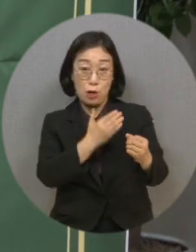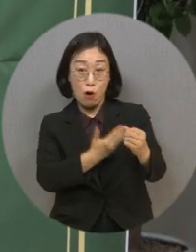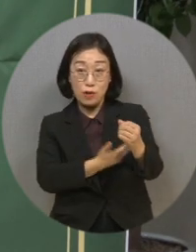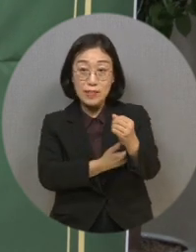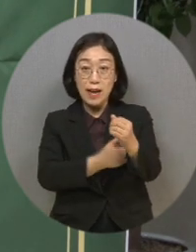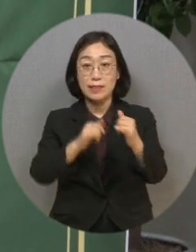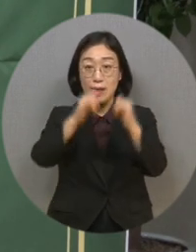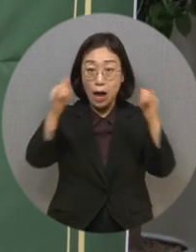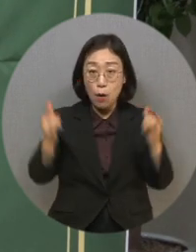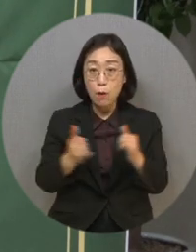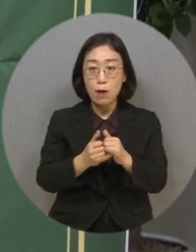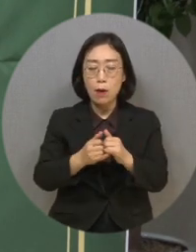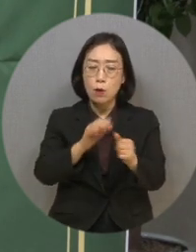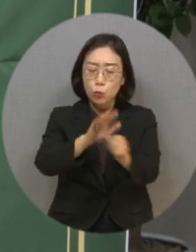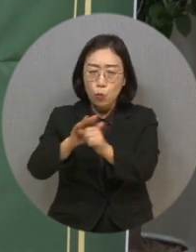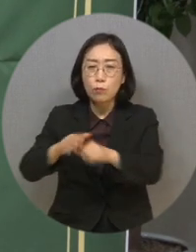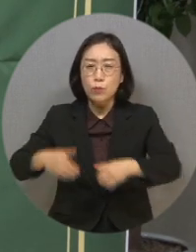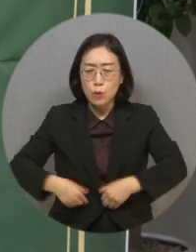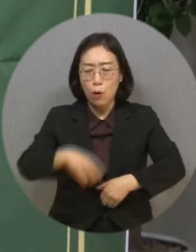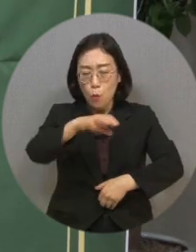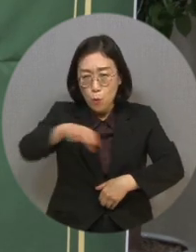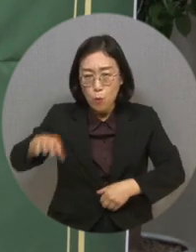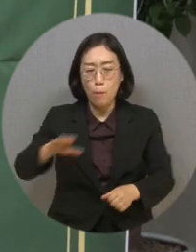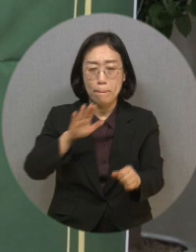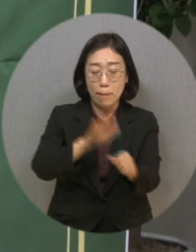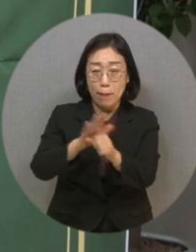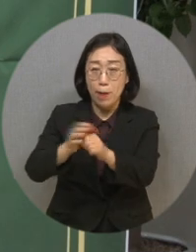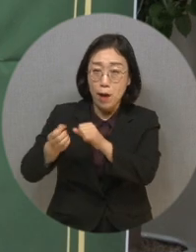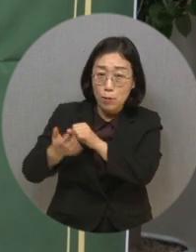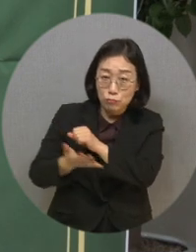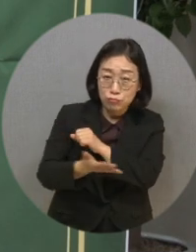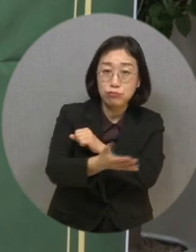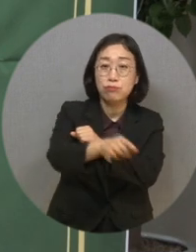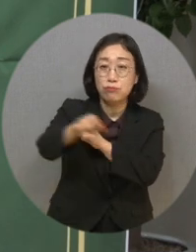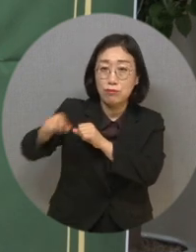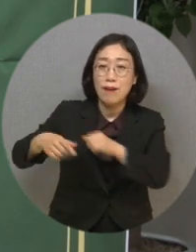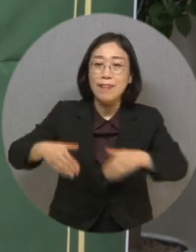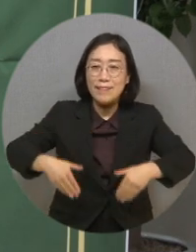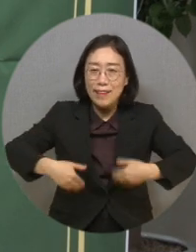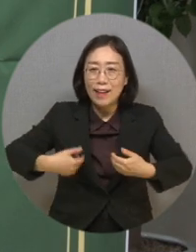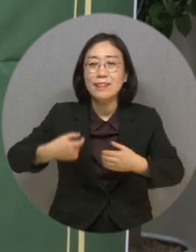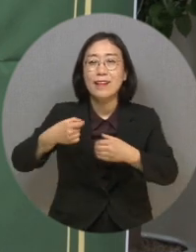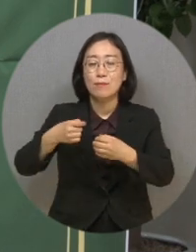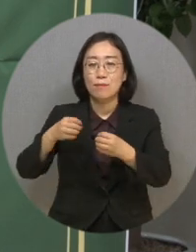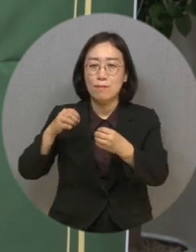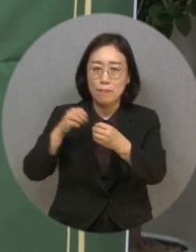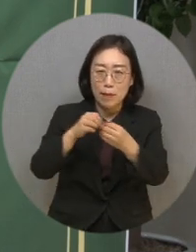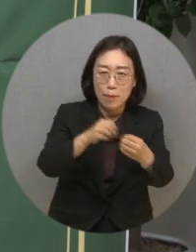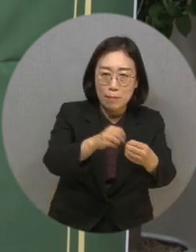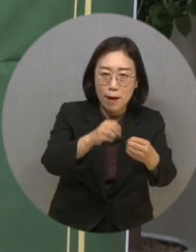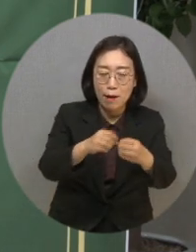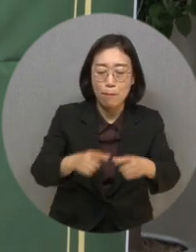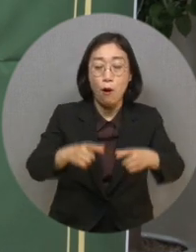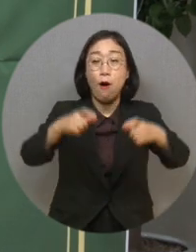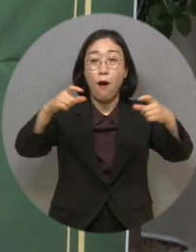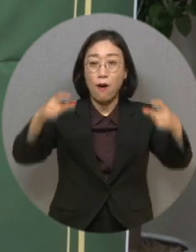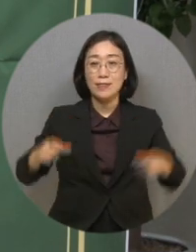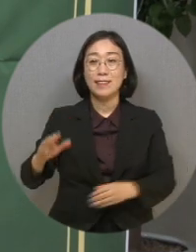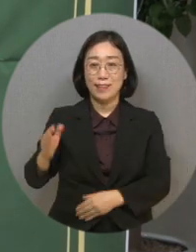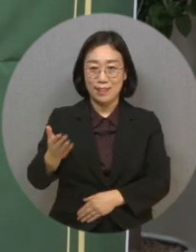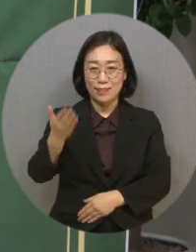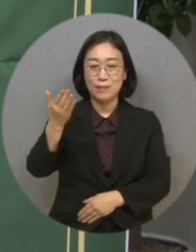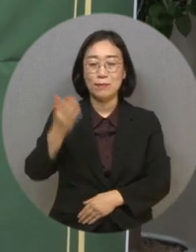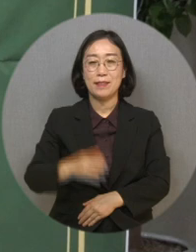사회에 도움이 필요한 곳곳에 자리하며 그 훈훈함의 정서를 널리 퍼지게 하고 있습니다. 복지TV